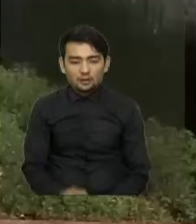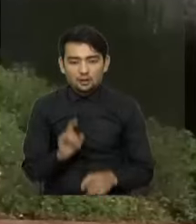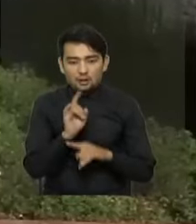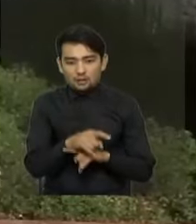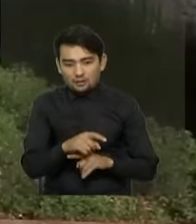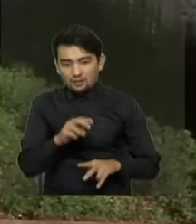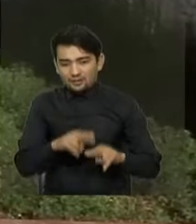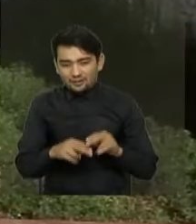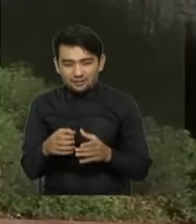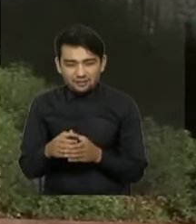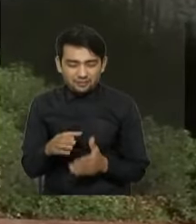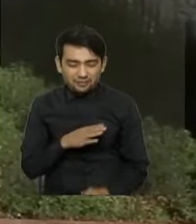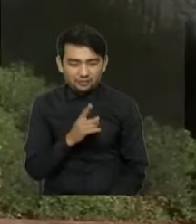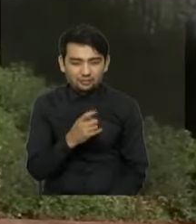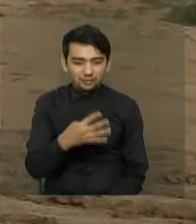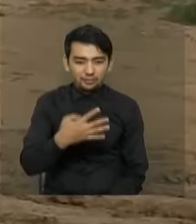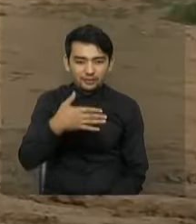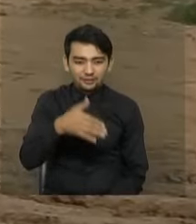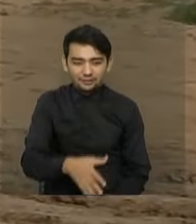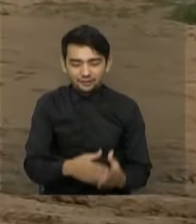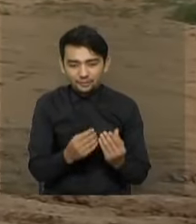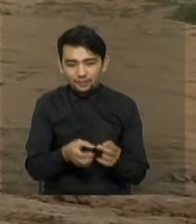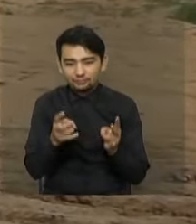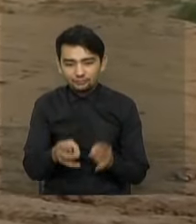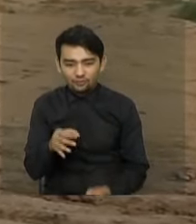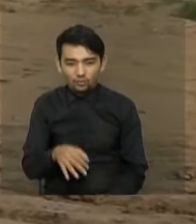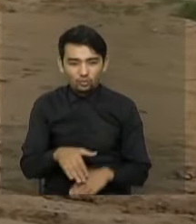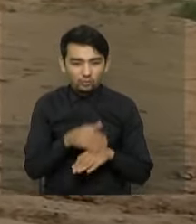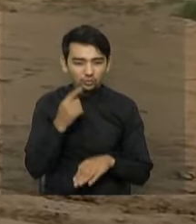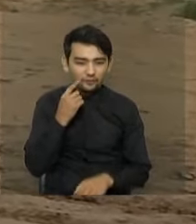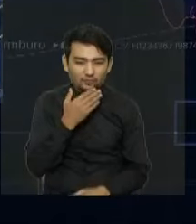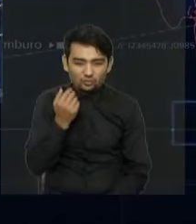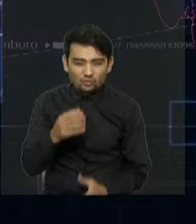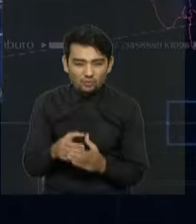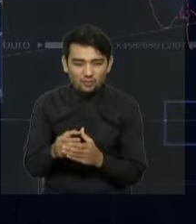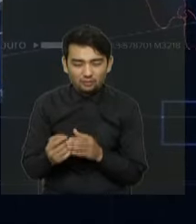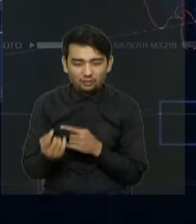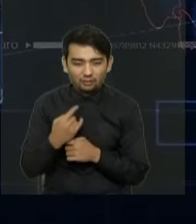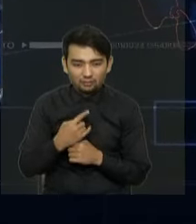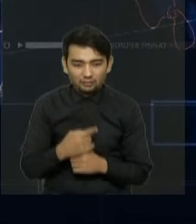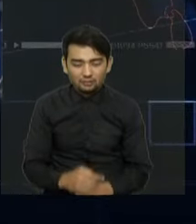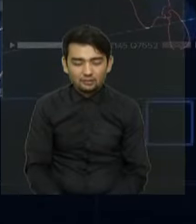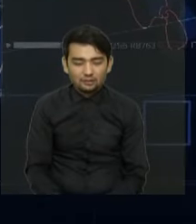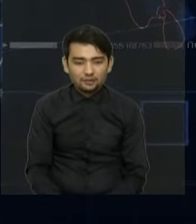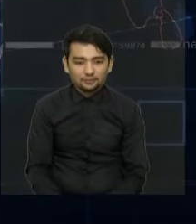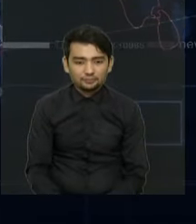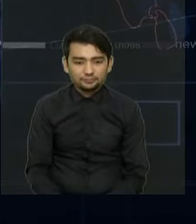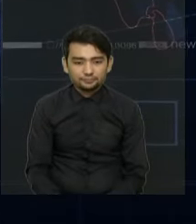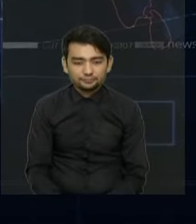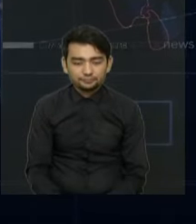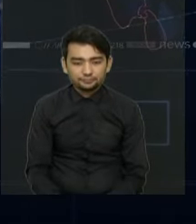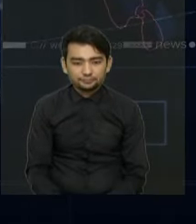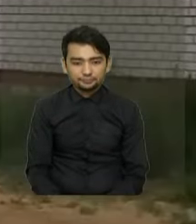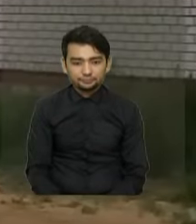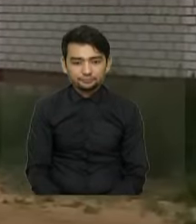Обманутые застройщиками 145 тысяч семей пострадали от недобросовестных строительных компаний. Они не готовы раскрывать свою